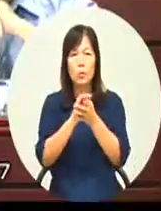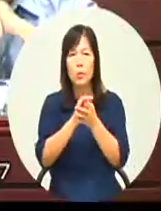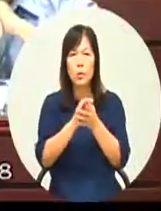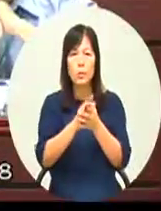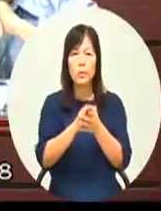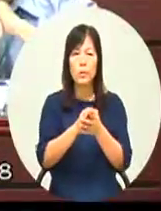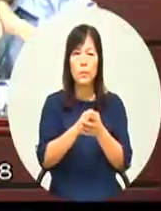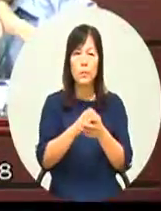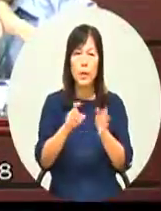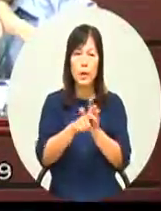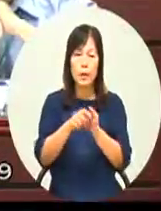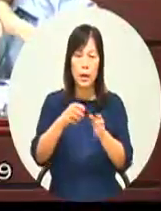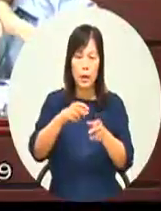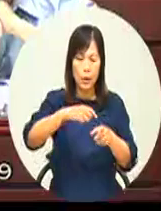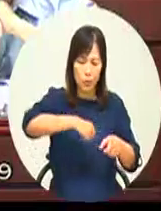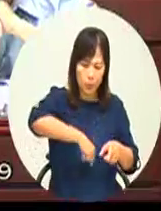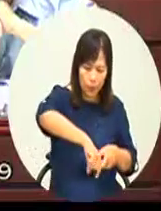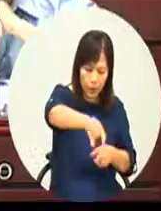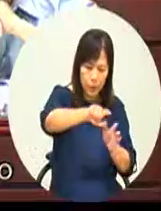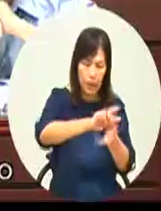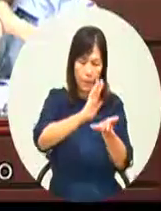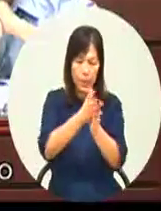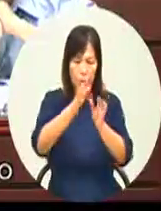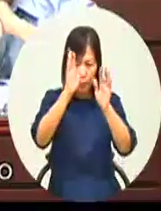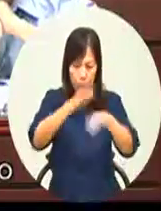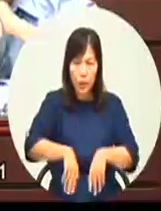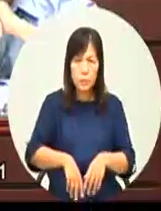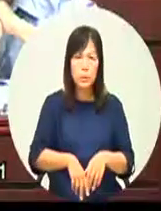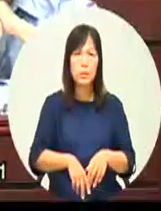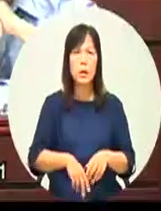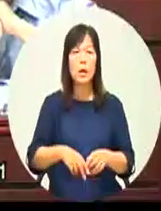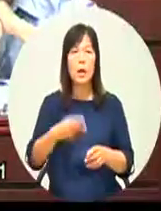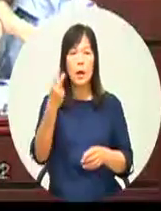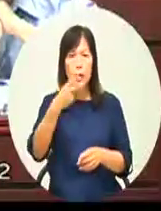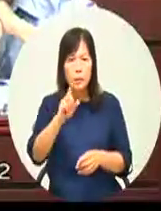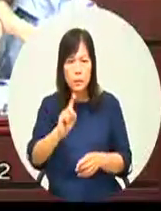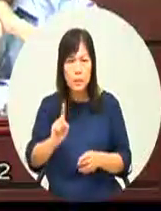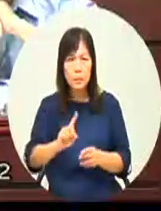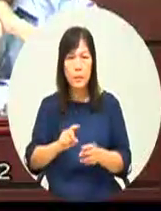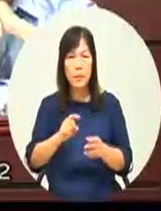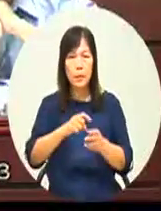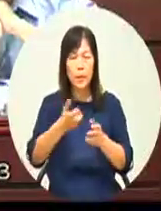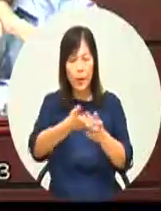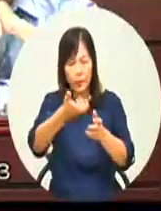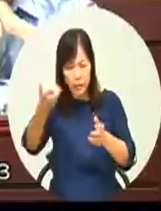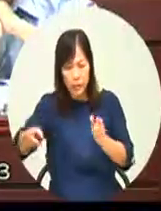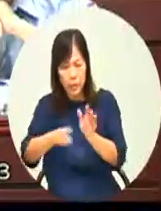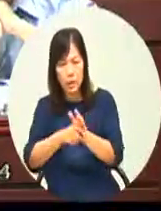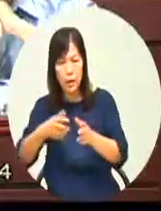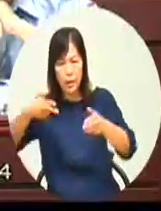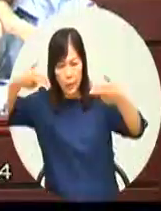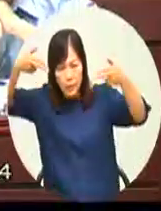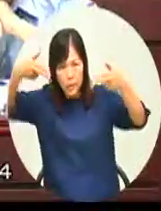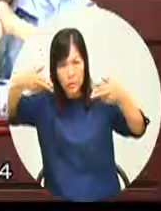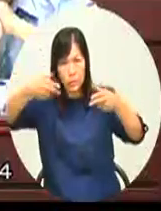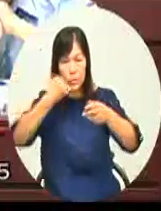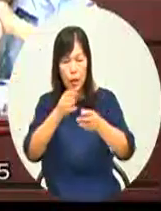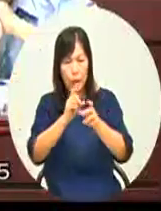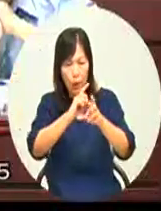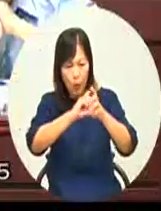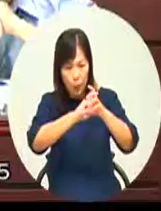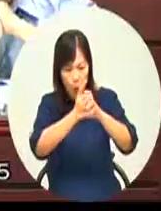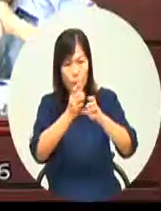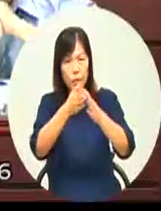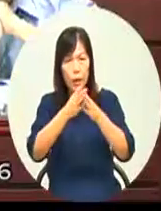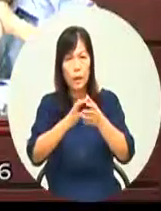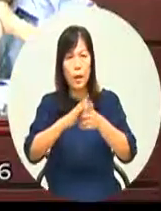这个分隔岛要怎么打除的啦，或是要不要移设这个测速照相机的啦，这些工程